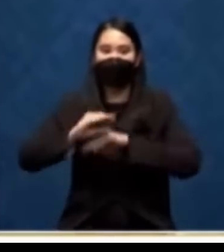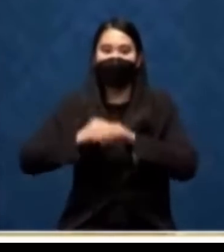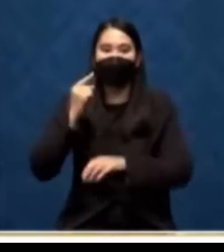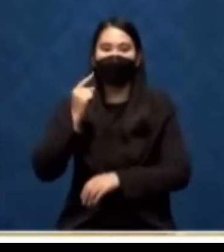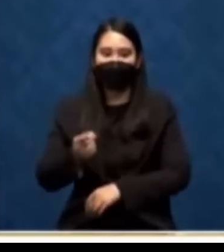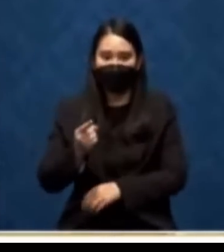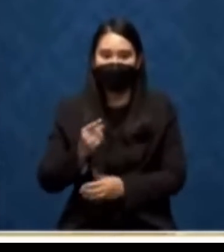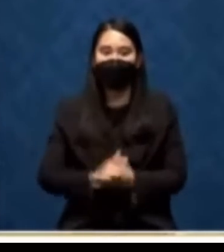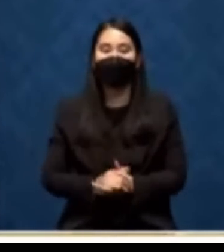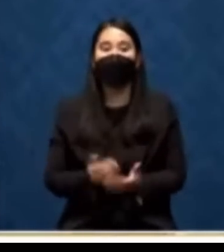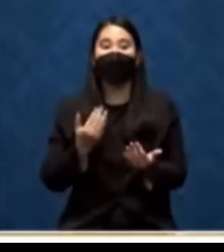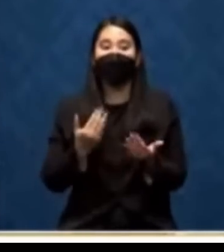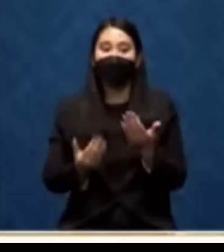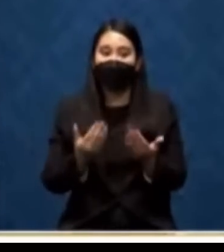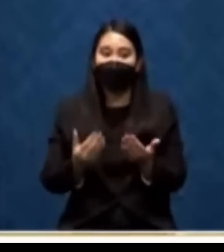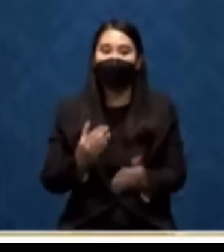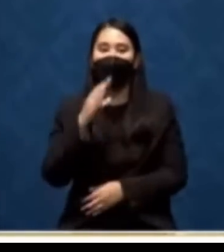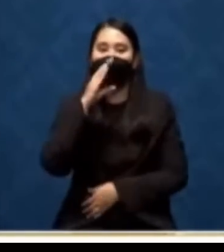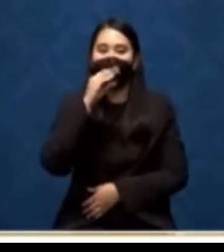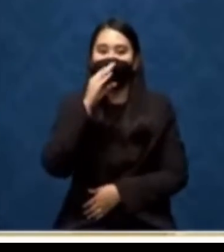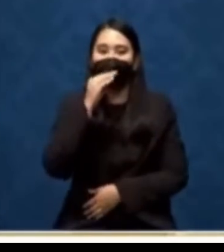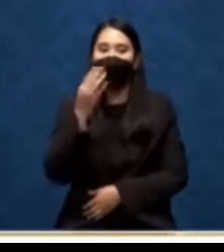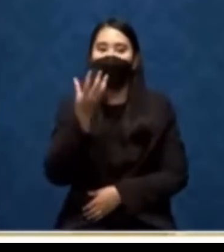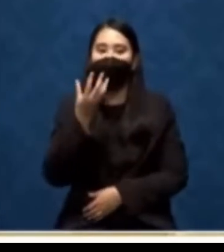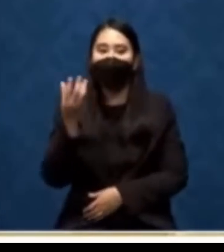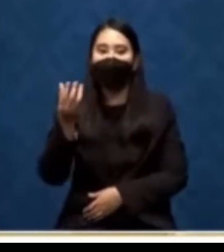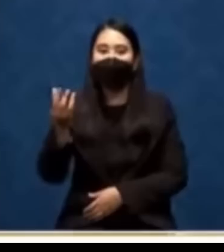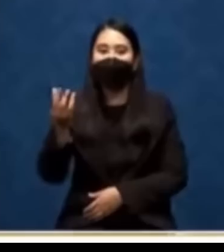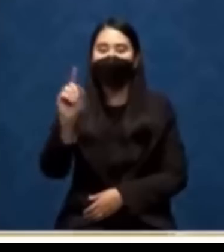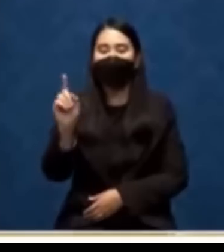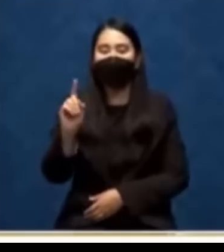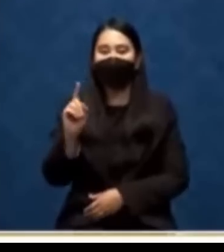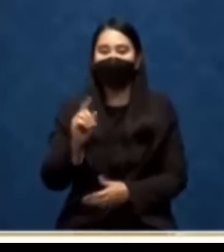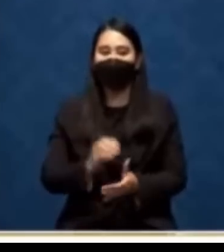งๆหรือพูดไปถึงว่า